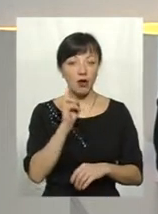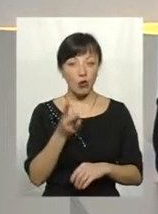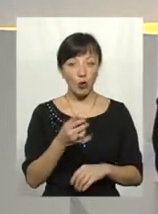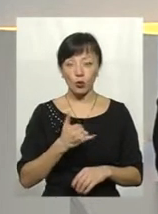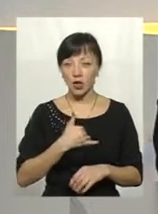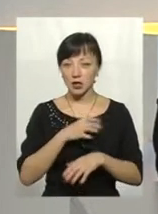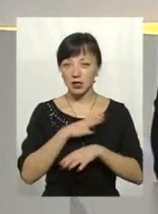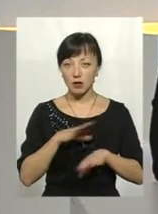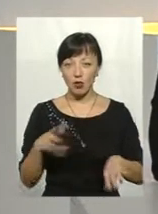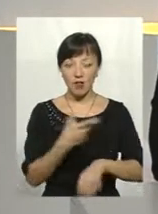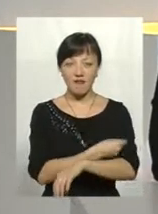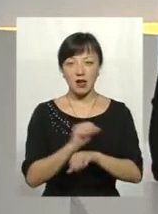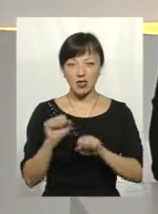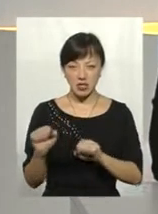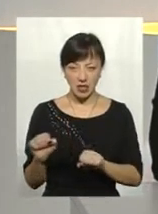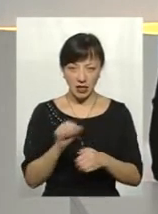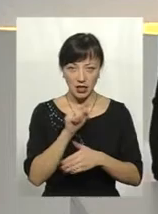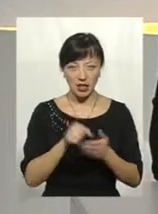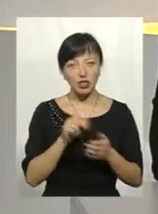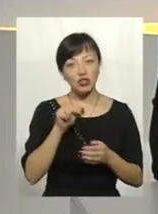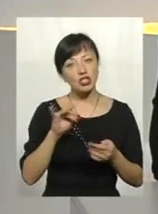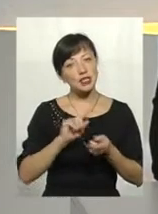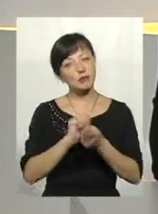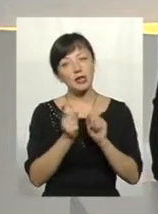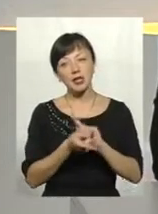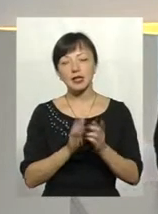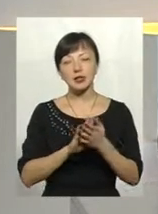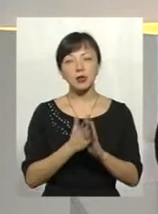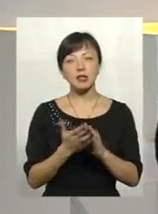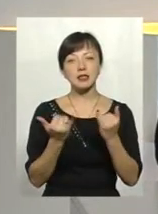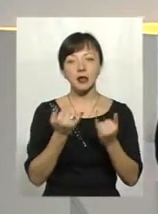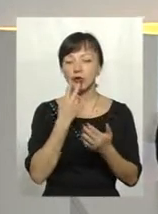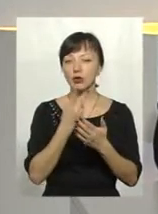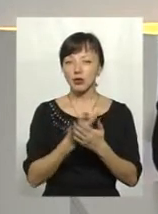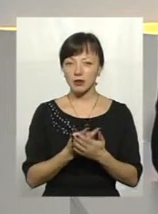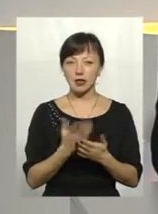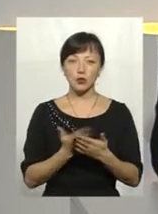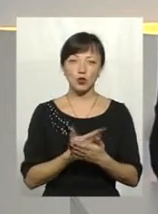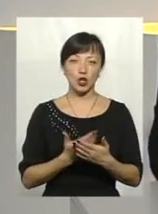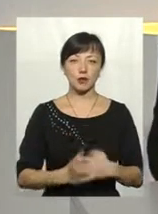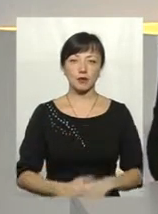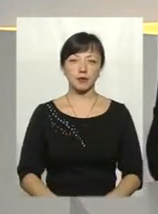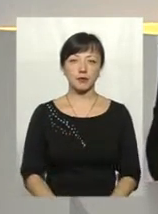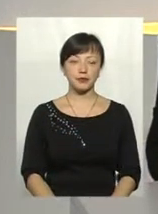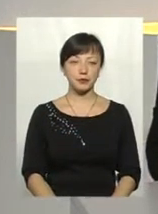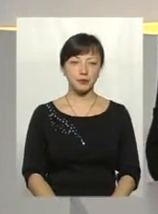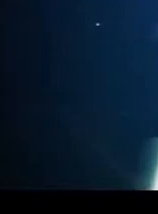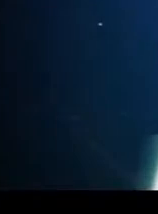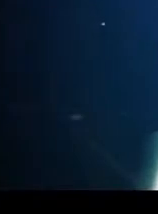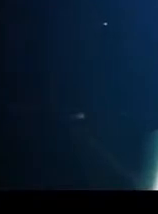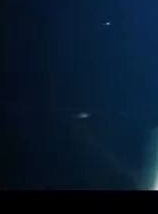Хмельниччині не було відповідної вакцини. Чи змінилася ситуація зараз? Давайте подивимося, у нас є сюжет.